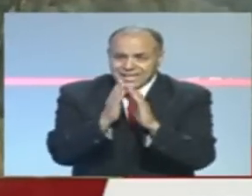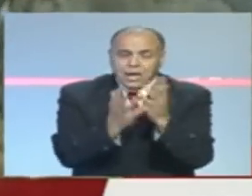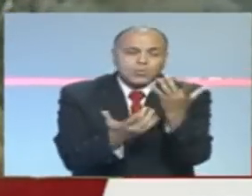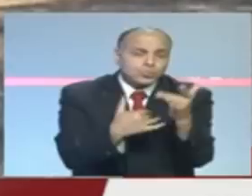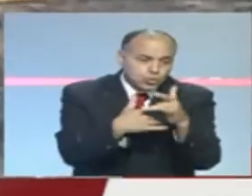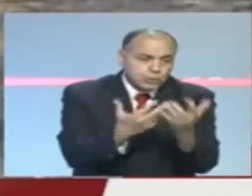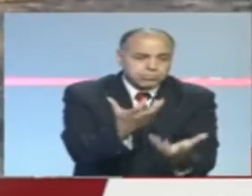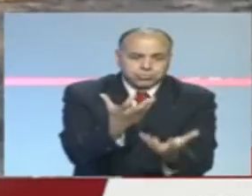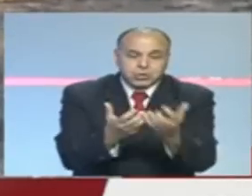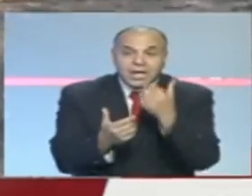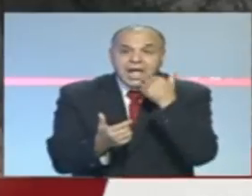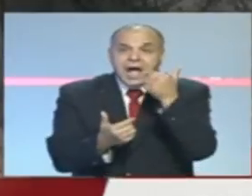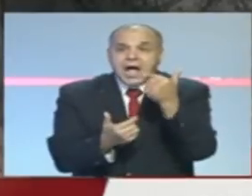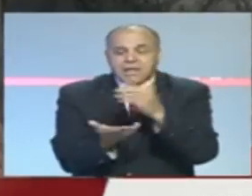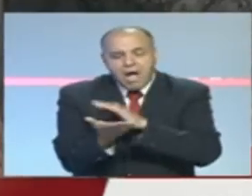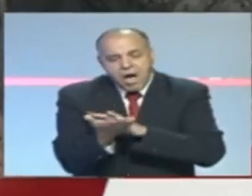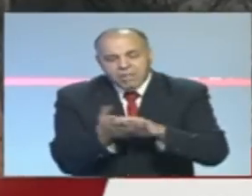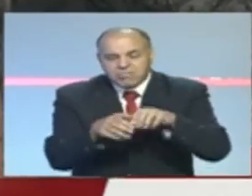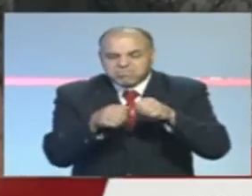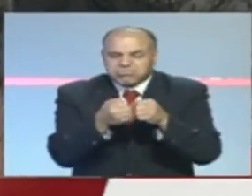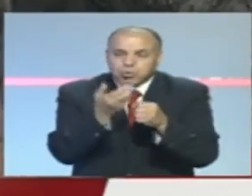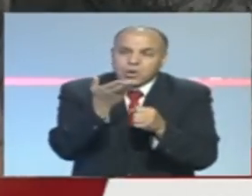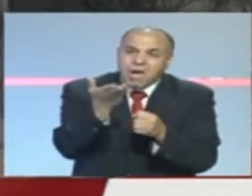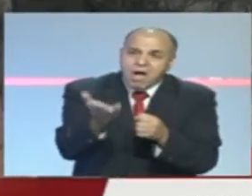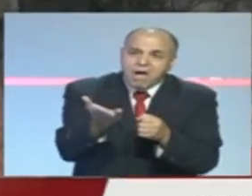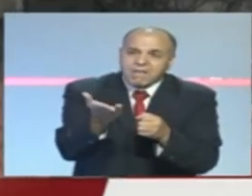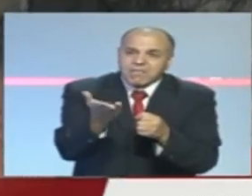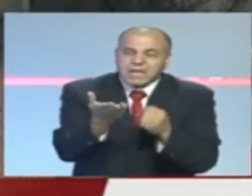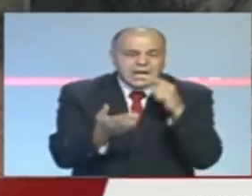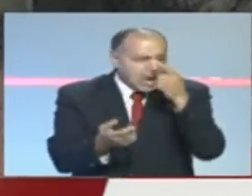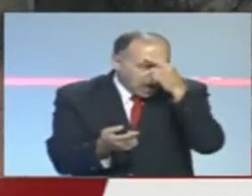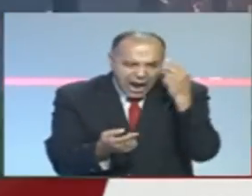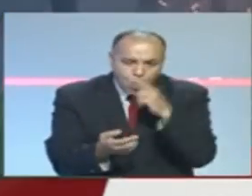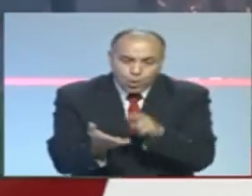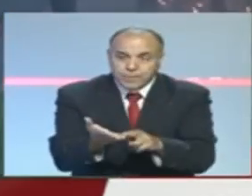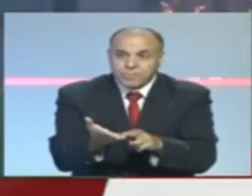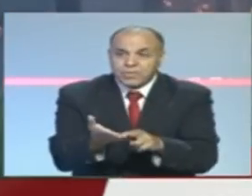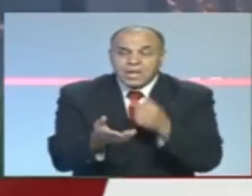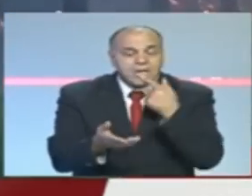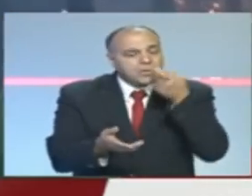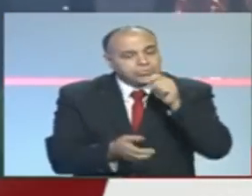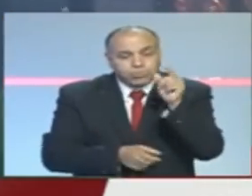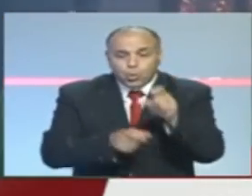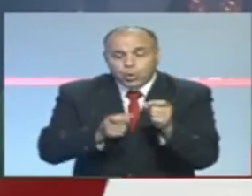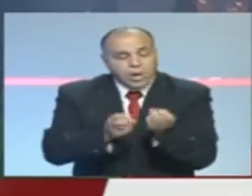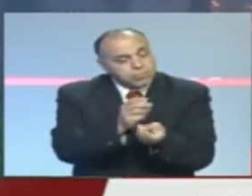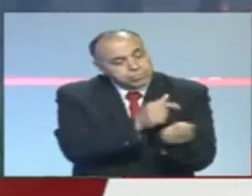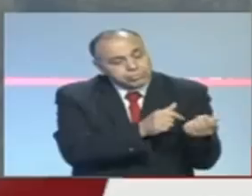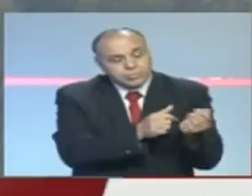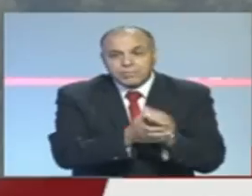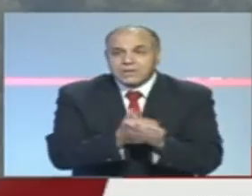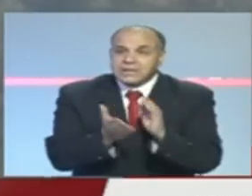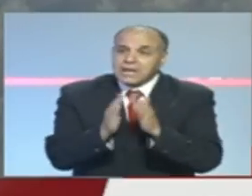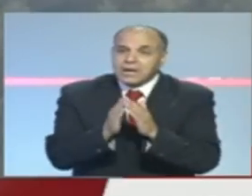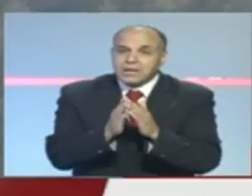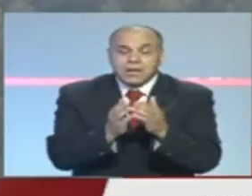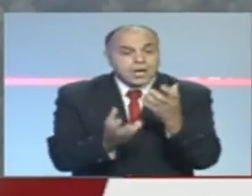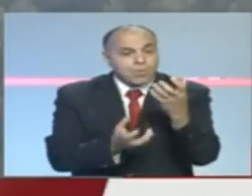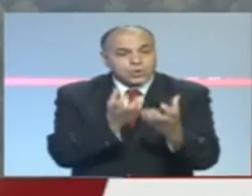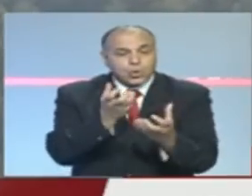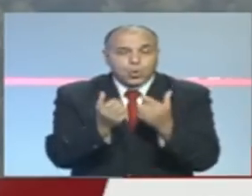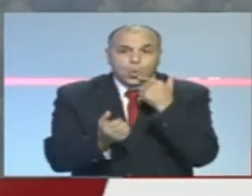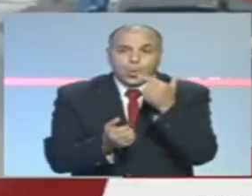اللهب وسوتها بالارض مخلفه وراءها غمامه سوداء فقد اجبر متساكنو ها على تركها متساكنو